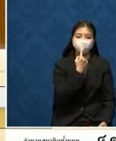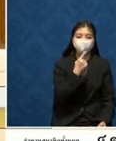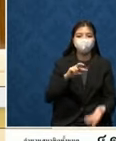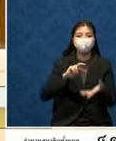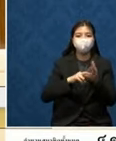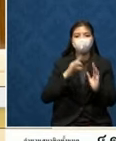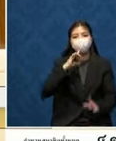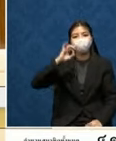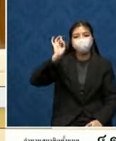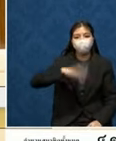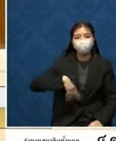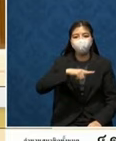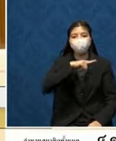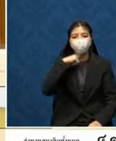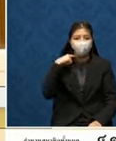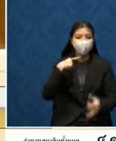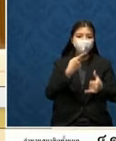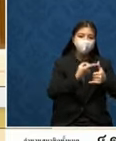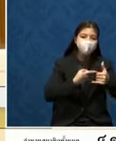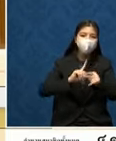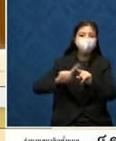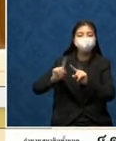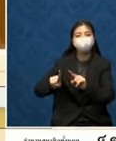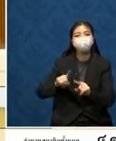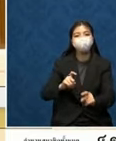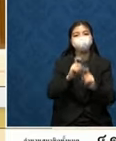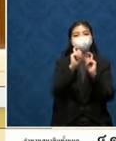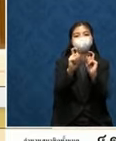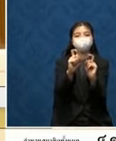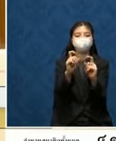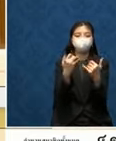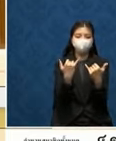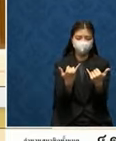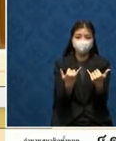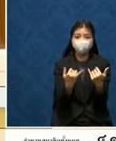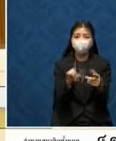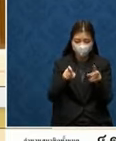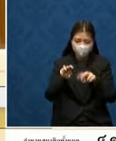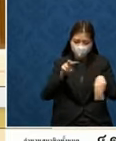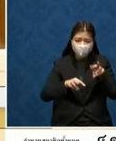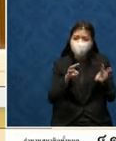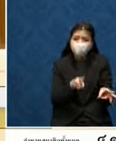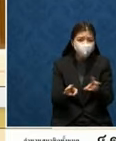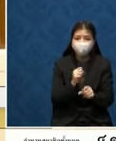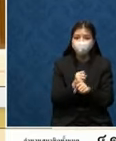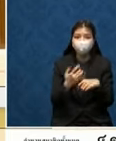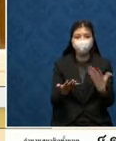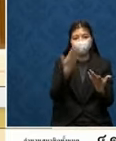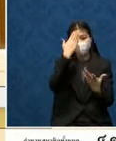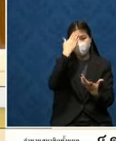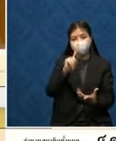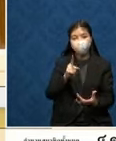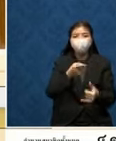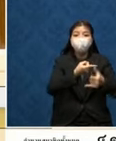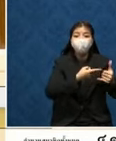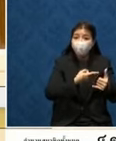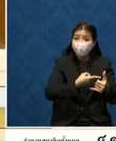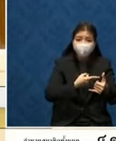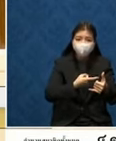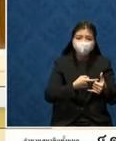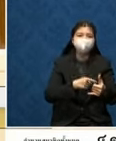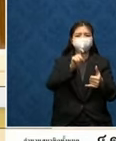แดงนี่พร้อมจะฆ่าคนทุกคนเนะเพราะฉะนั้นเราก็ต้องหาทางว่าเราจะจะทำยังไงเพราะเค้าก็คือคนไทยฆ่าเทิ้งไม่ได้